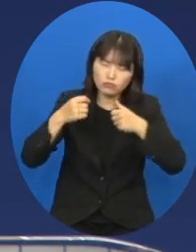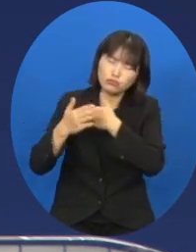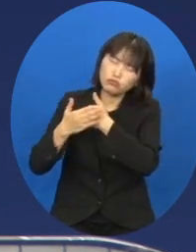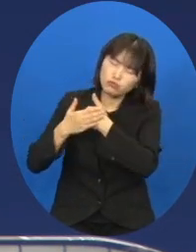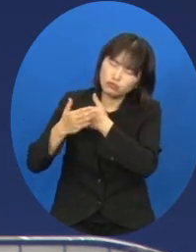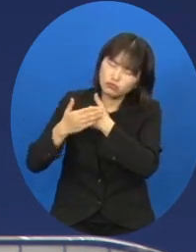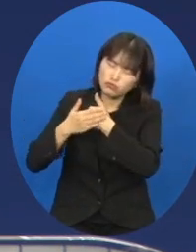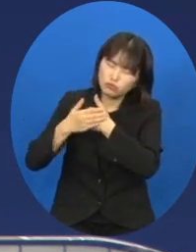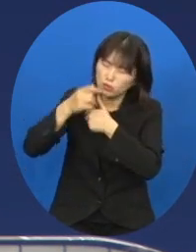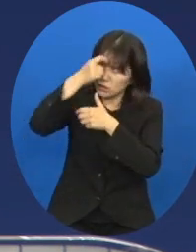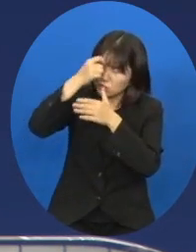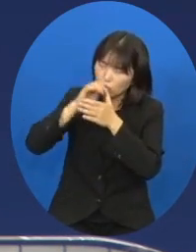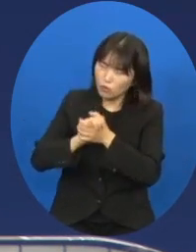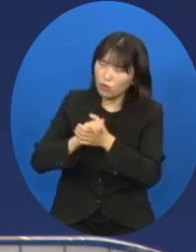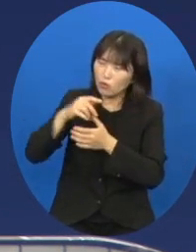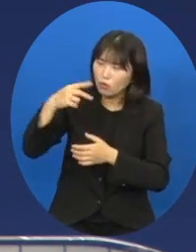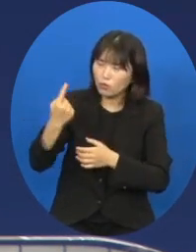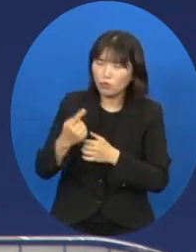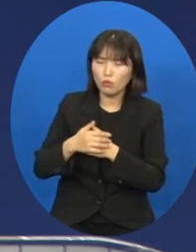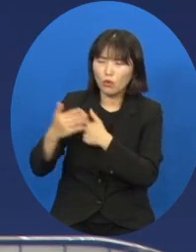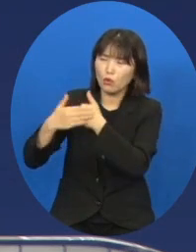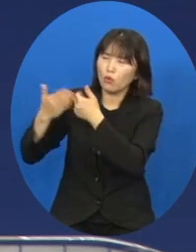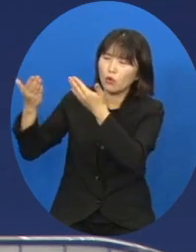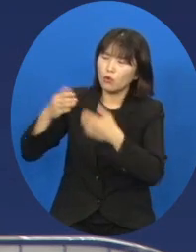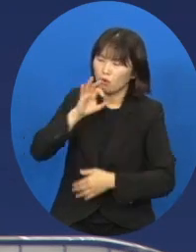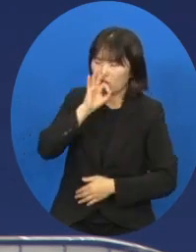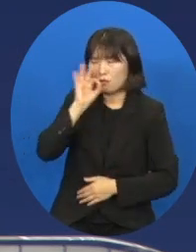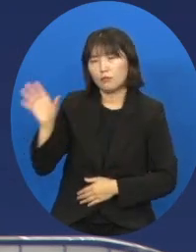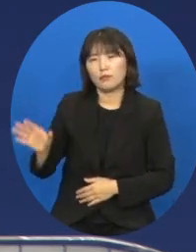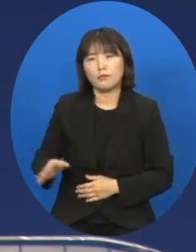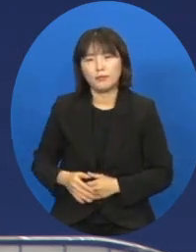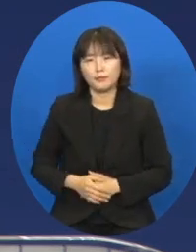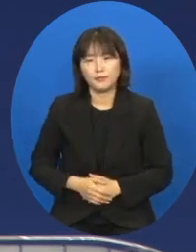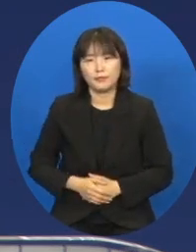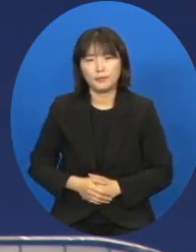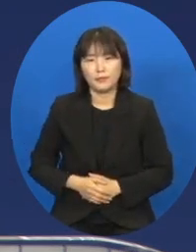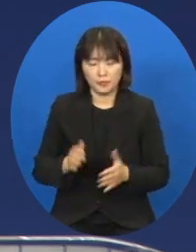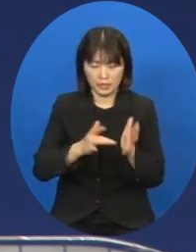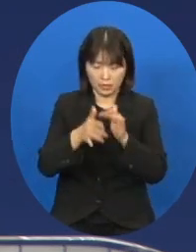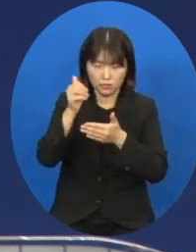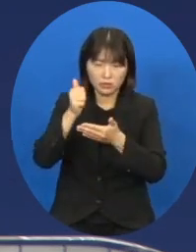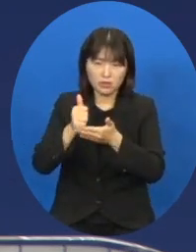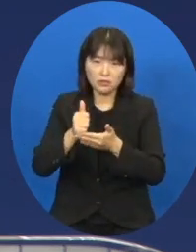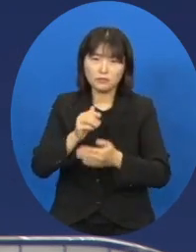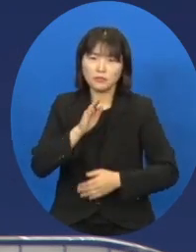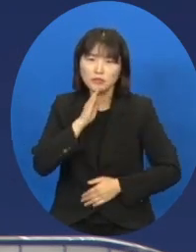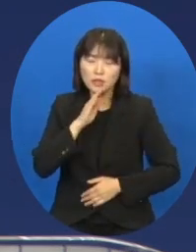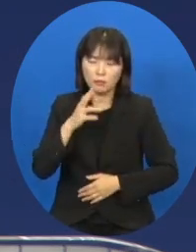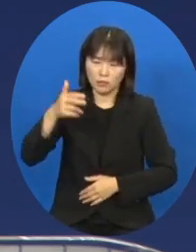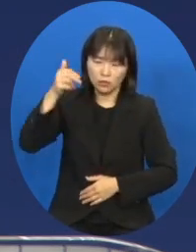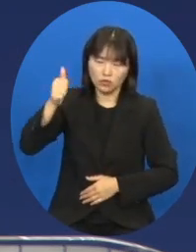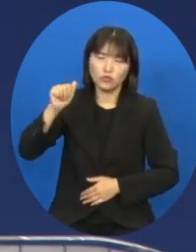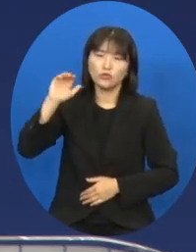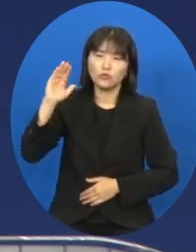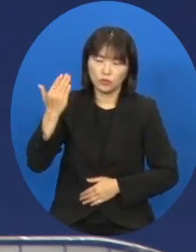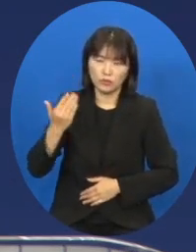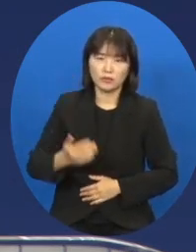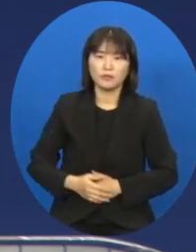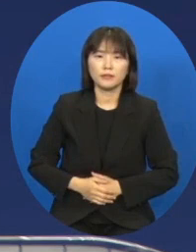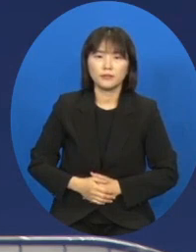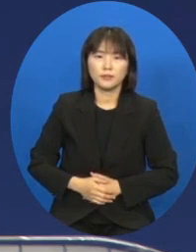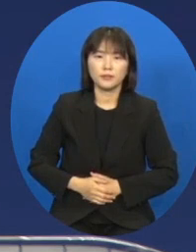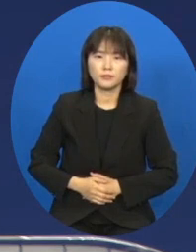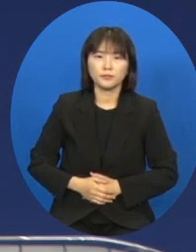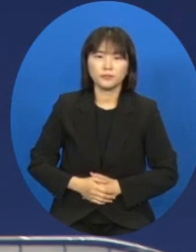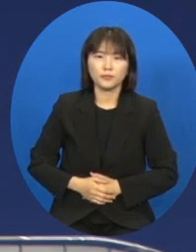도와달라고 해도 도와주실 수 없는 거예요. 예수님께서 정말 주인 되셔야